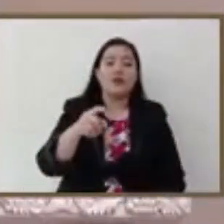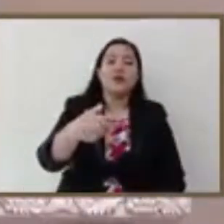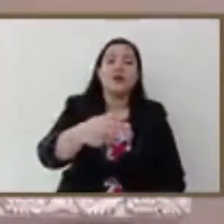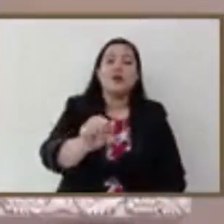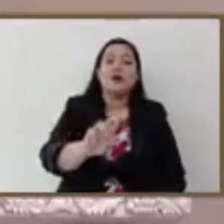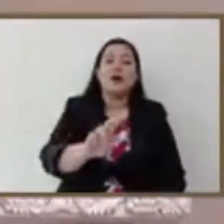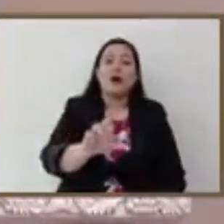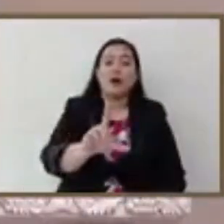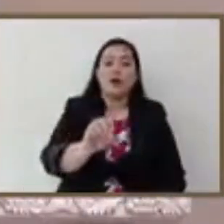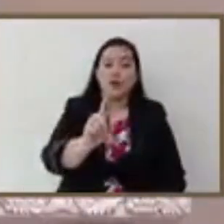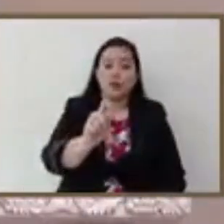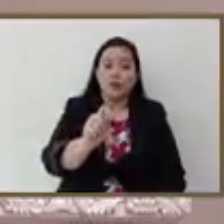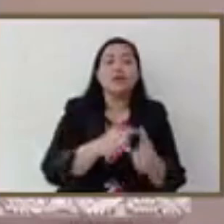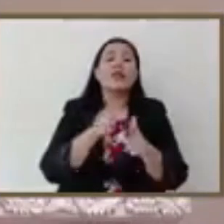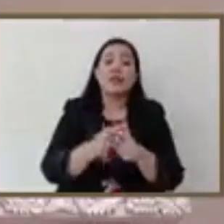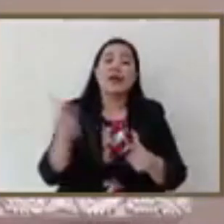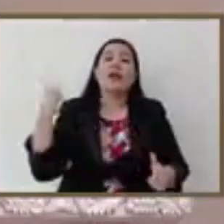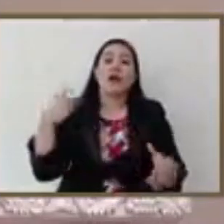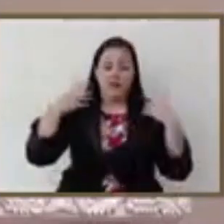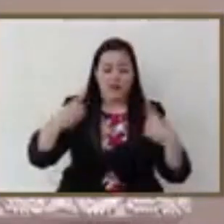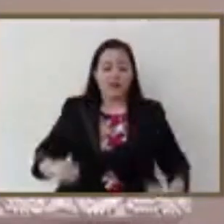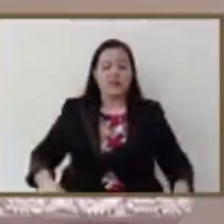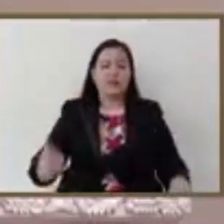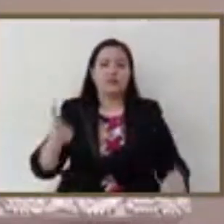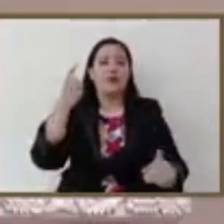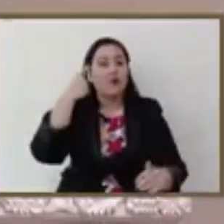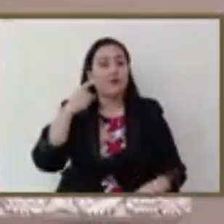See? Now, tinuturuan po natin ang ating mga anak.